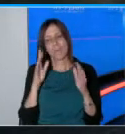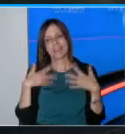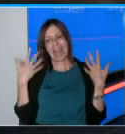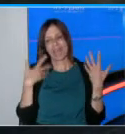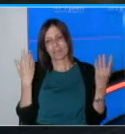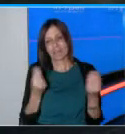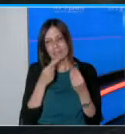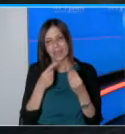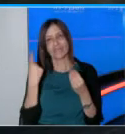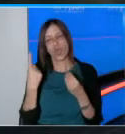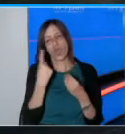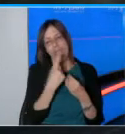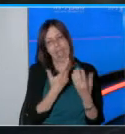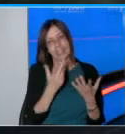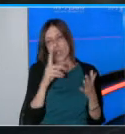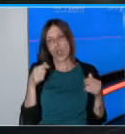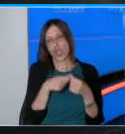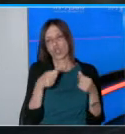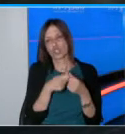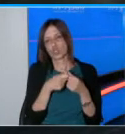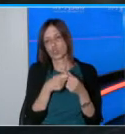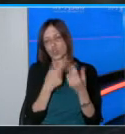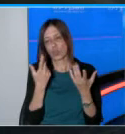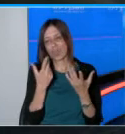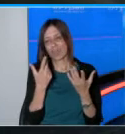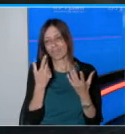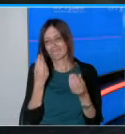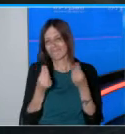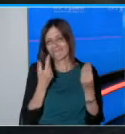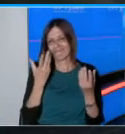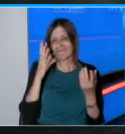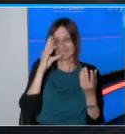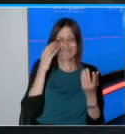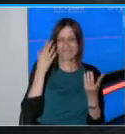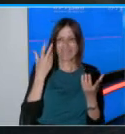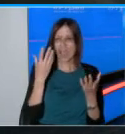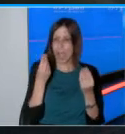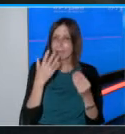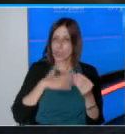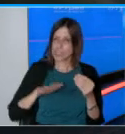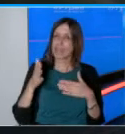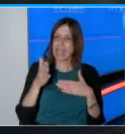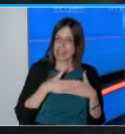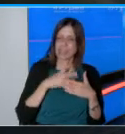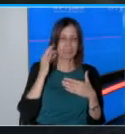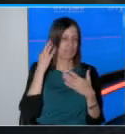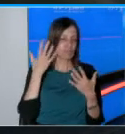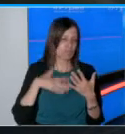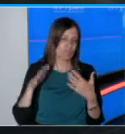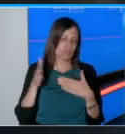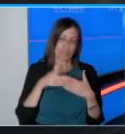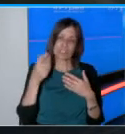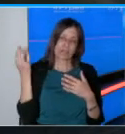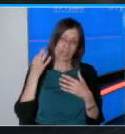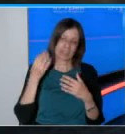הזה, אבל אתה יודע, כל אחד, זה לא קשור אגב לנטייה מינית. לא, ברור לי. כאילו, מלא רוצים להתחתן, רוצות להתחתן, וזה לגמרי